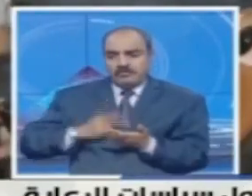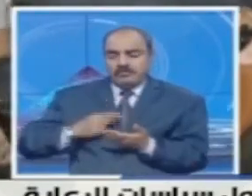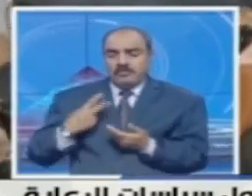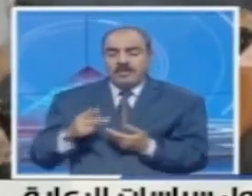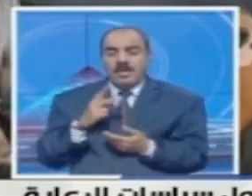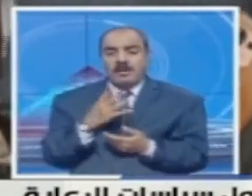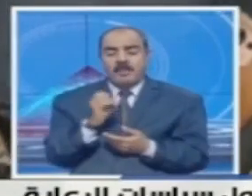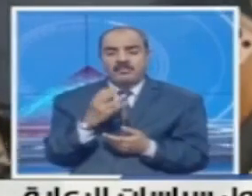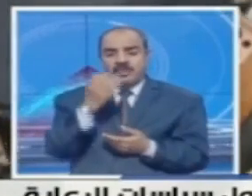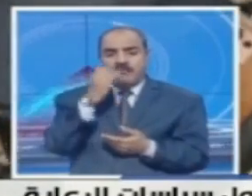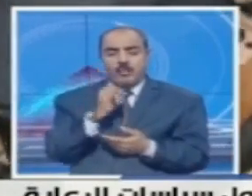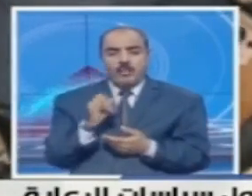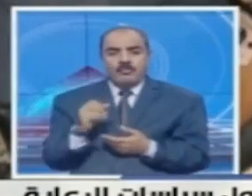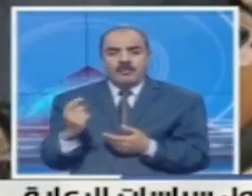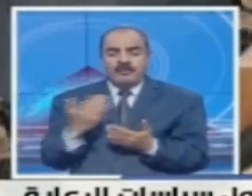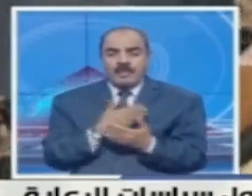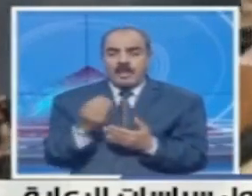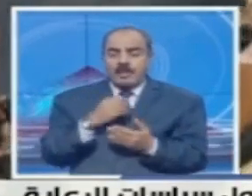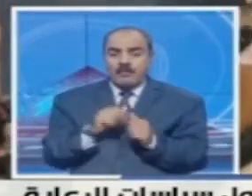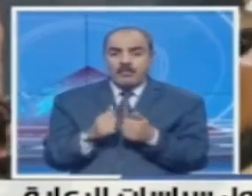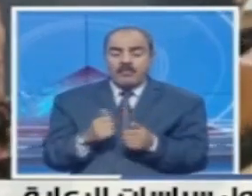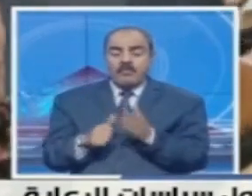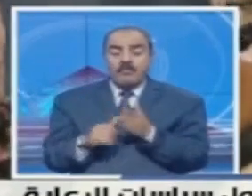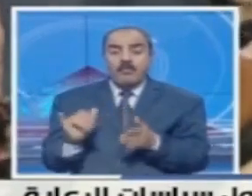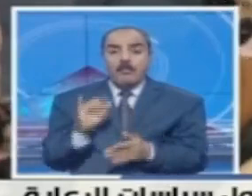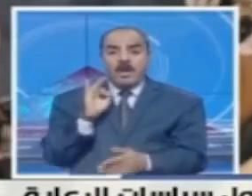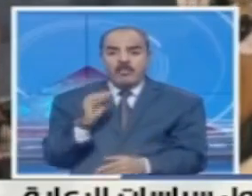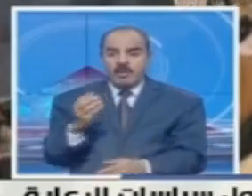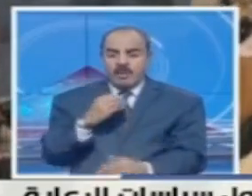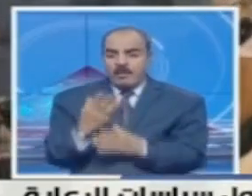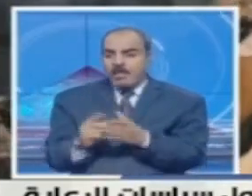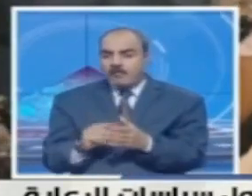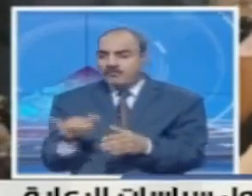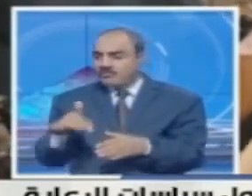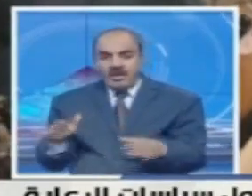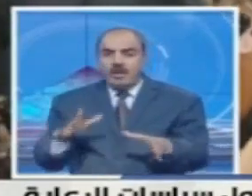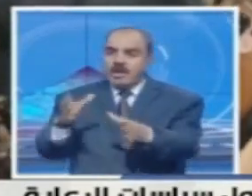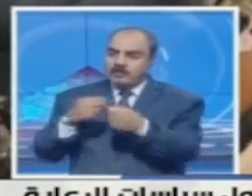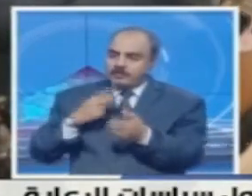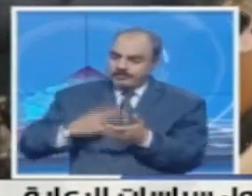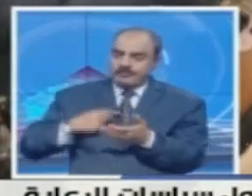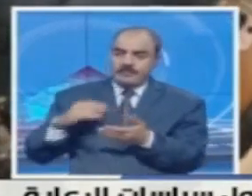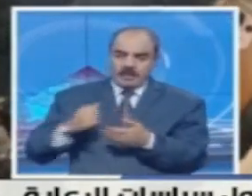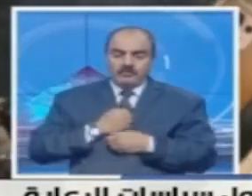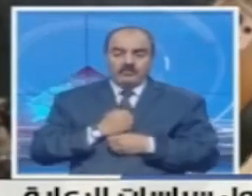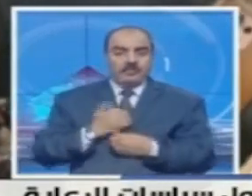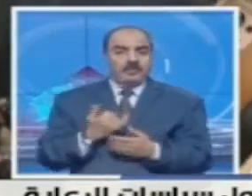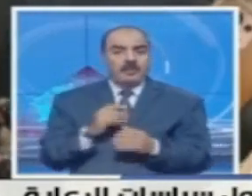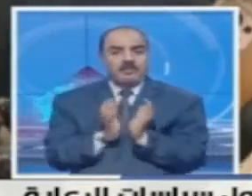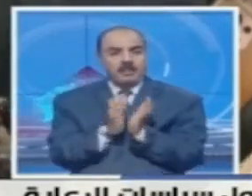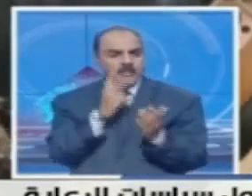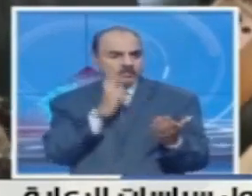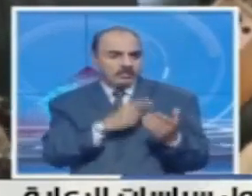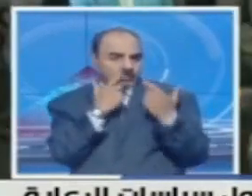14,500 ابن في أسر بديلة كافلة. ده جزء مهم جدا من جهود الدولة المصرية ووزارة التضامن الاجتماعي في